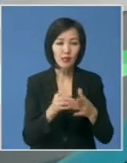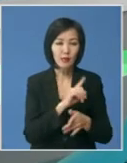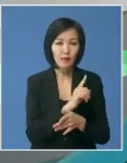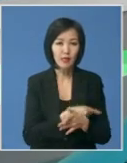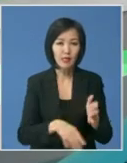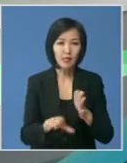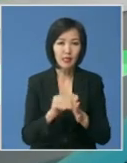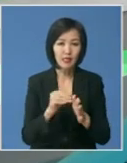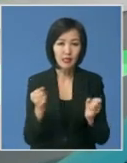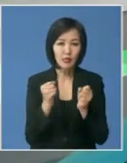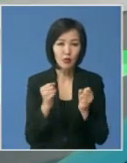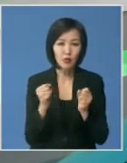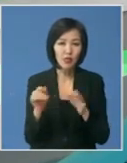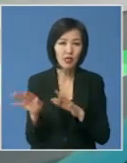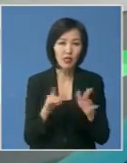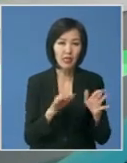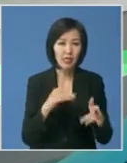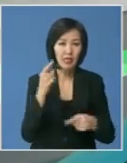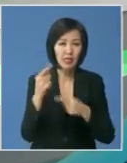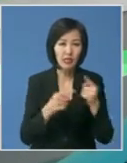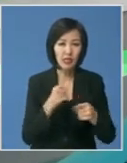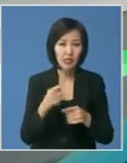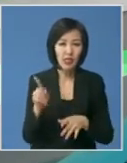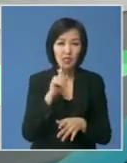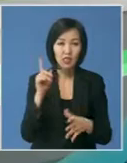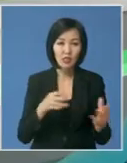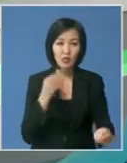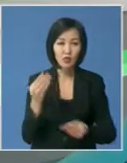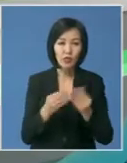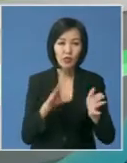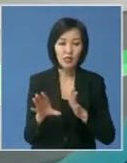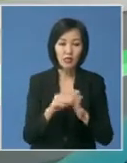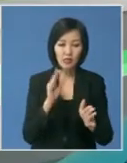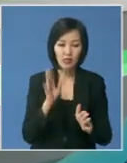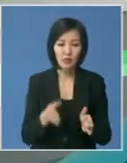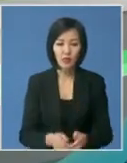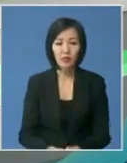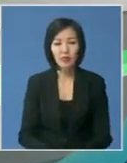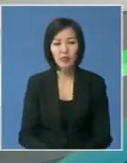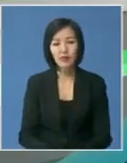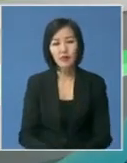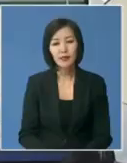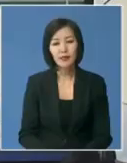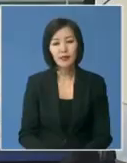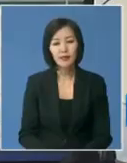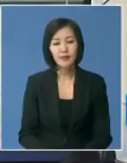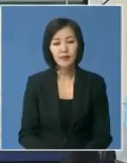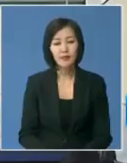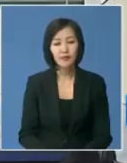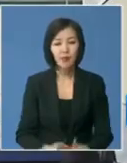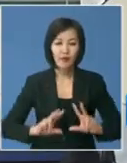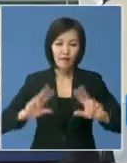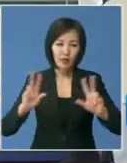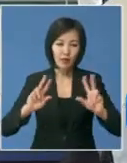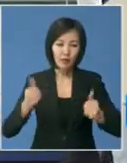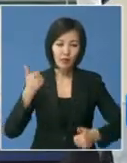команда шығарып мықтыларын анықтады. Бұл спорттық шара келер жылы еліміздің жастар ойындарына іріктеу болып саналады. Бұл волейбол